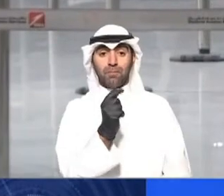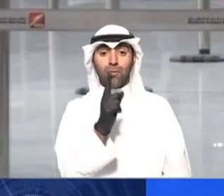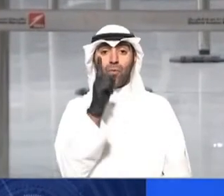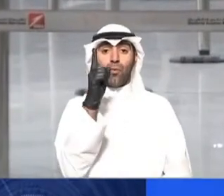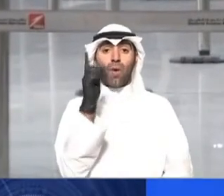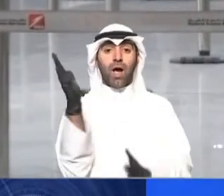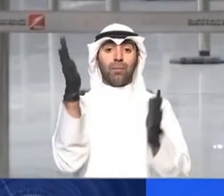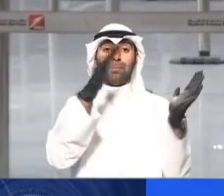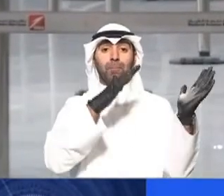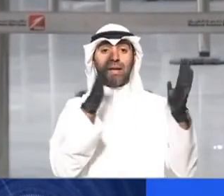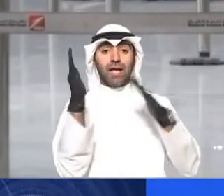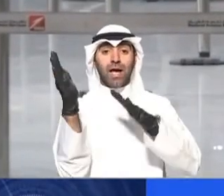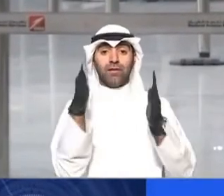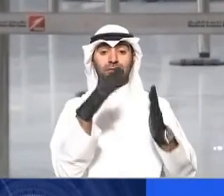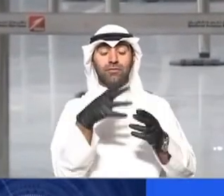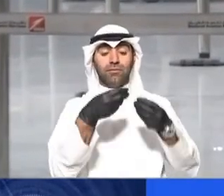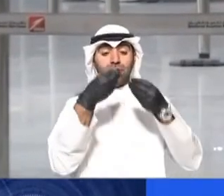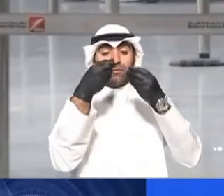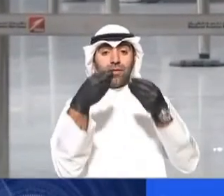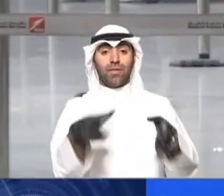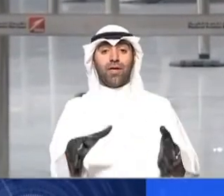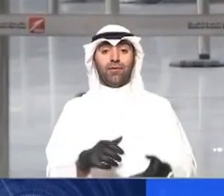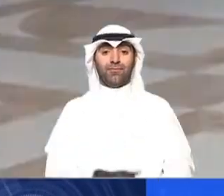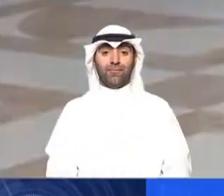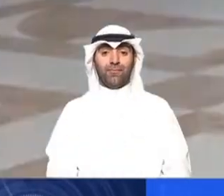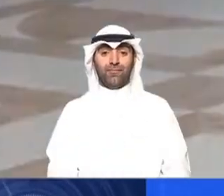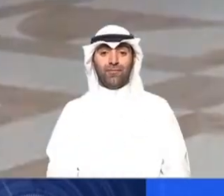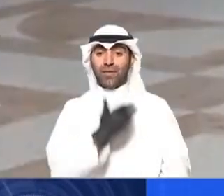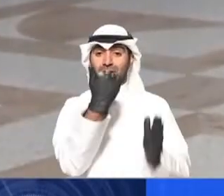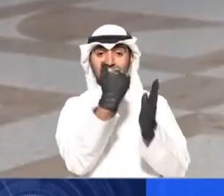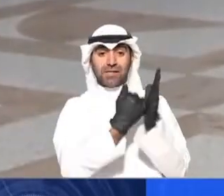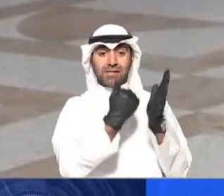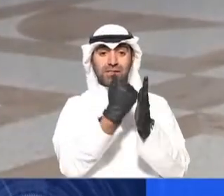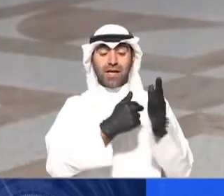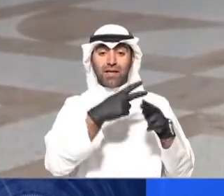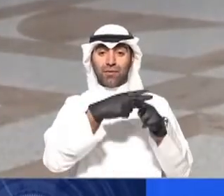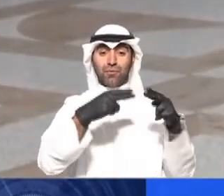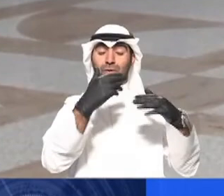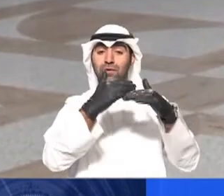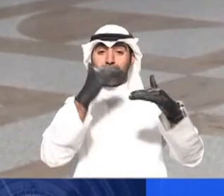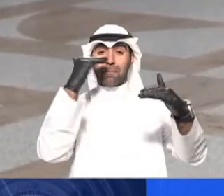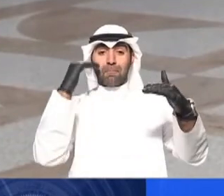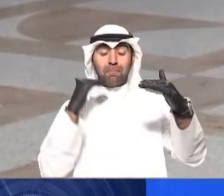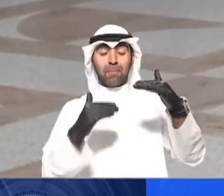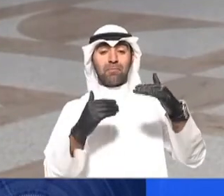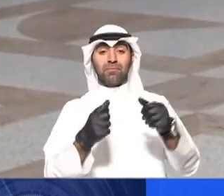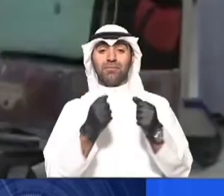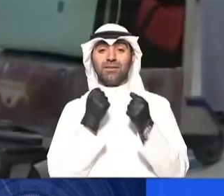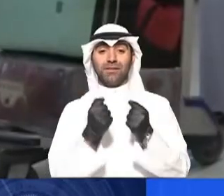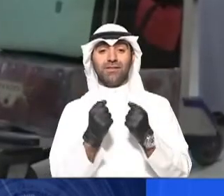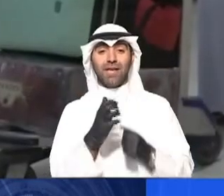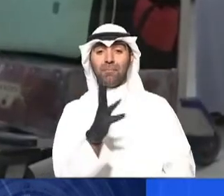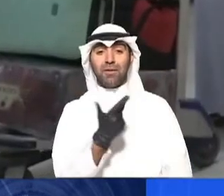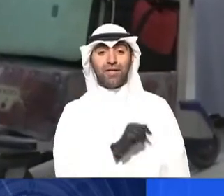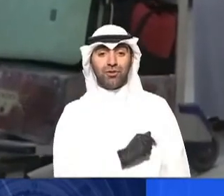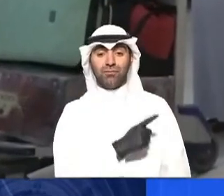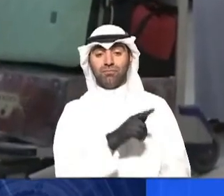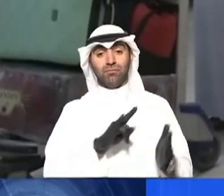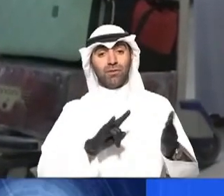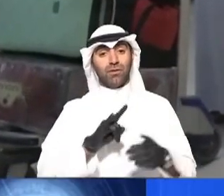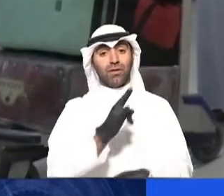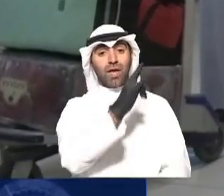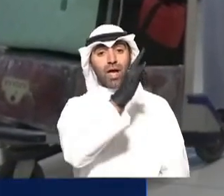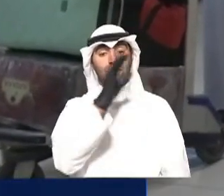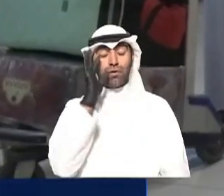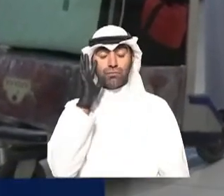تداعيات كوفيد-19 تركت آثارا اقتصادية وخسائر بلغت 24 مليار دولار أمريكي تمثل حجم